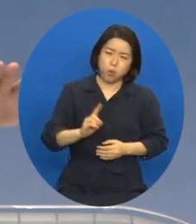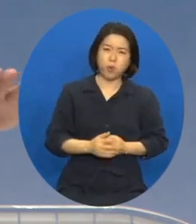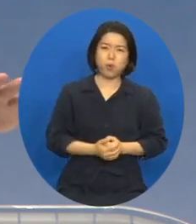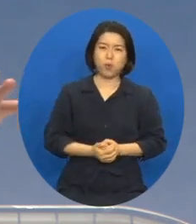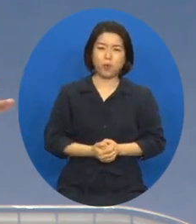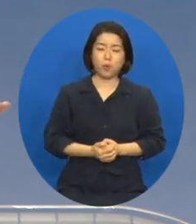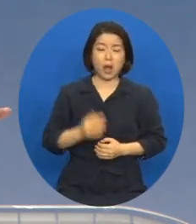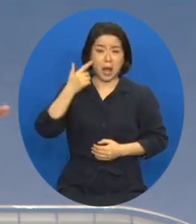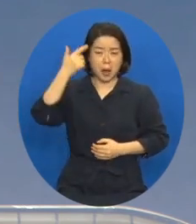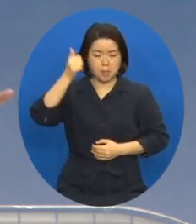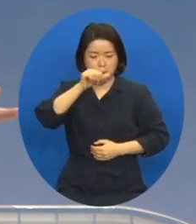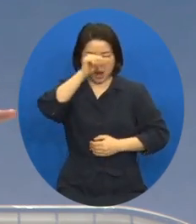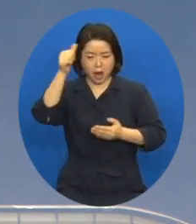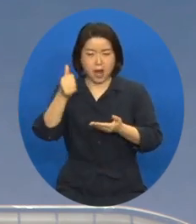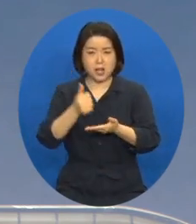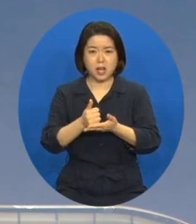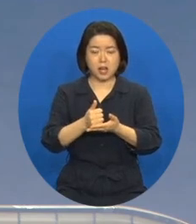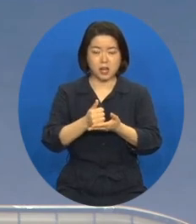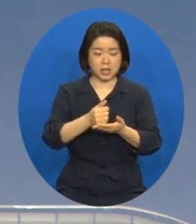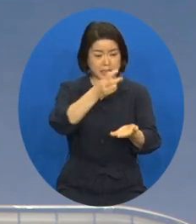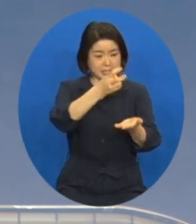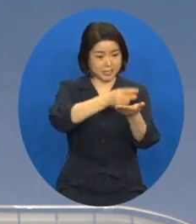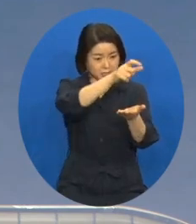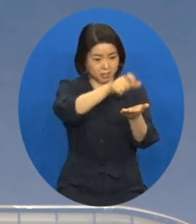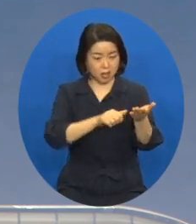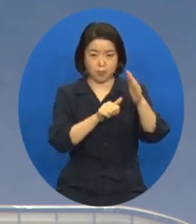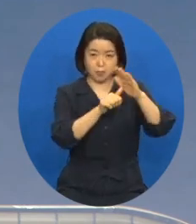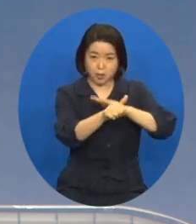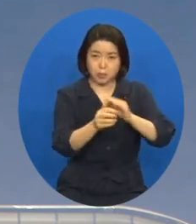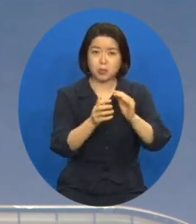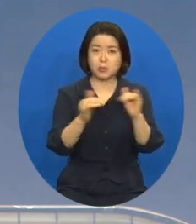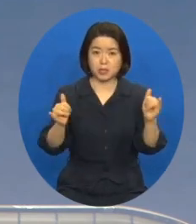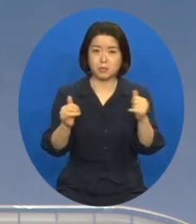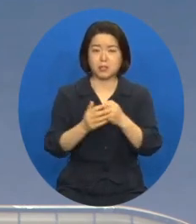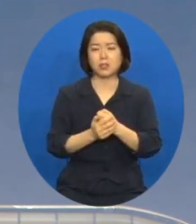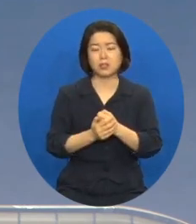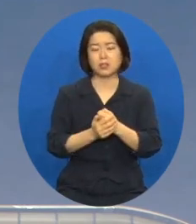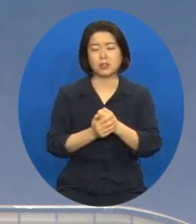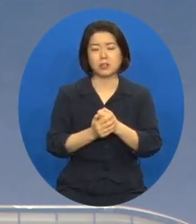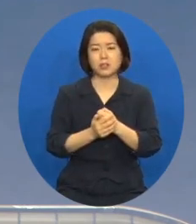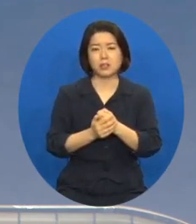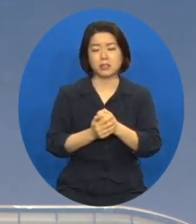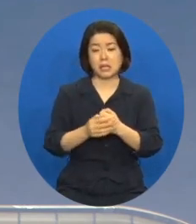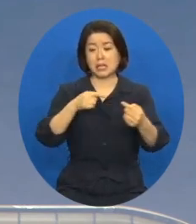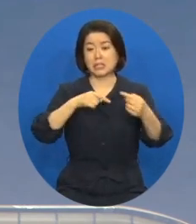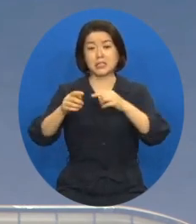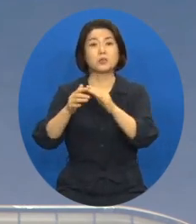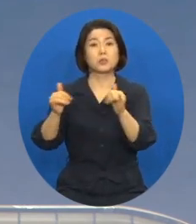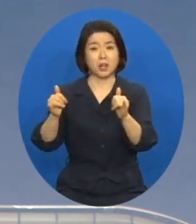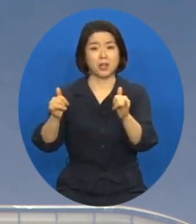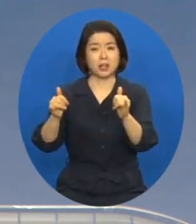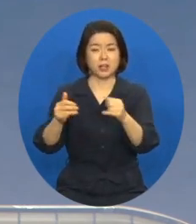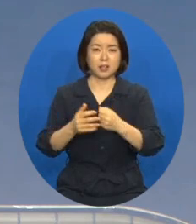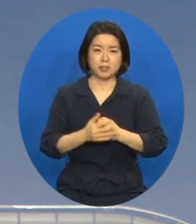어떻게 목사와 장로들, 감리교회를 대표하는 그 참 지도자들이